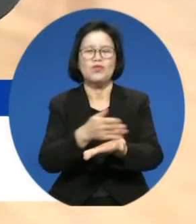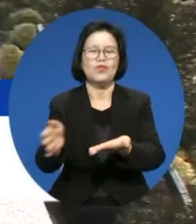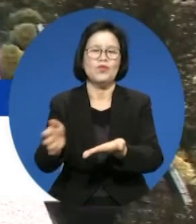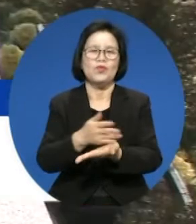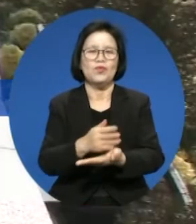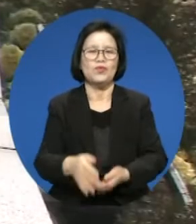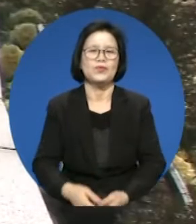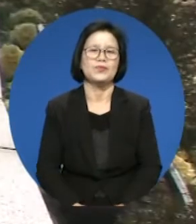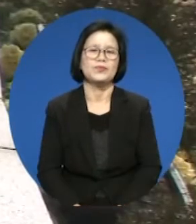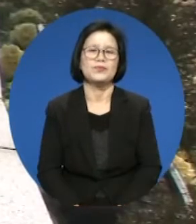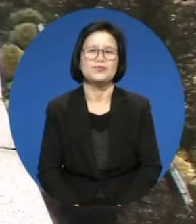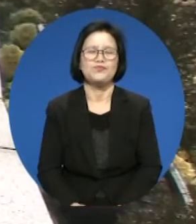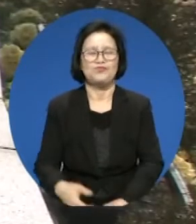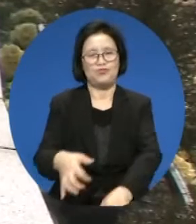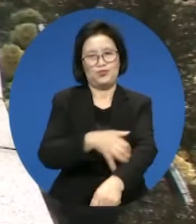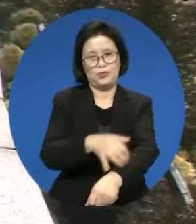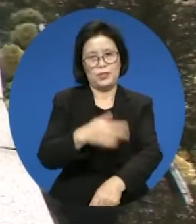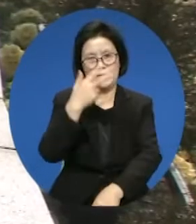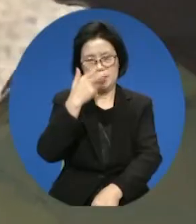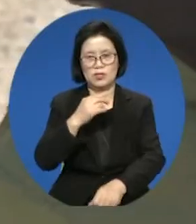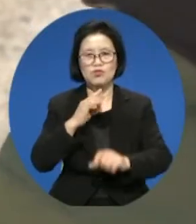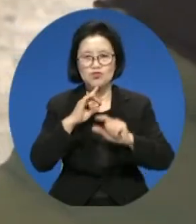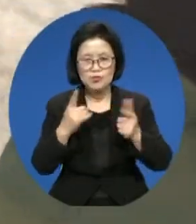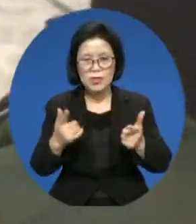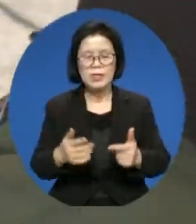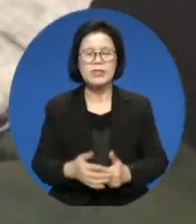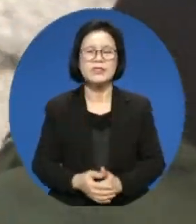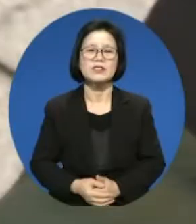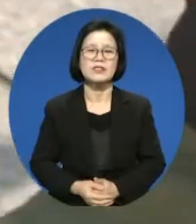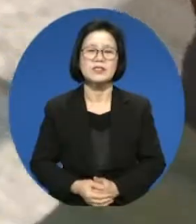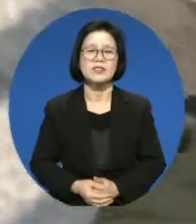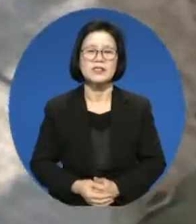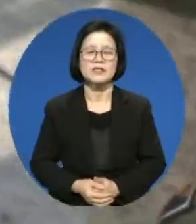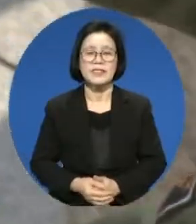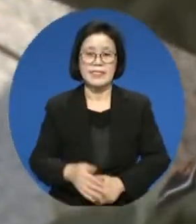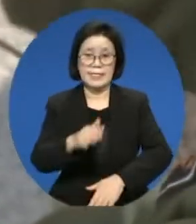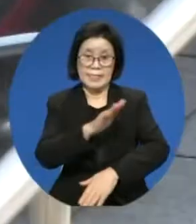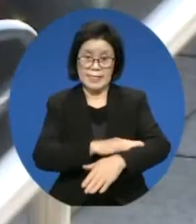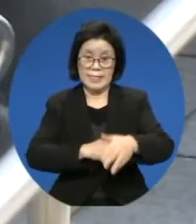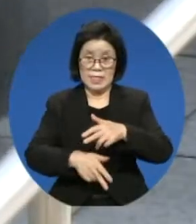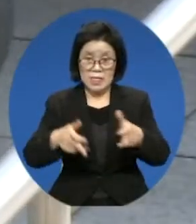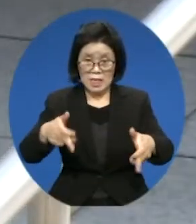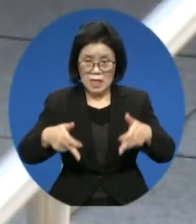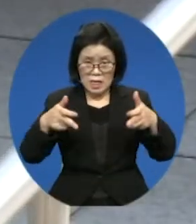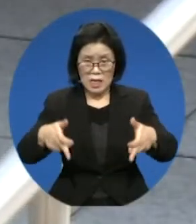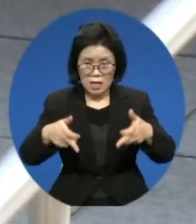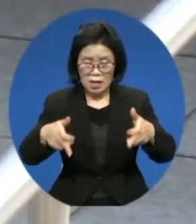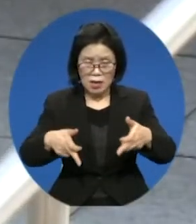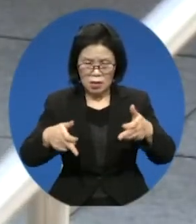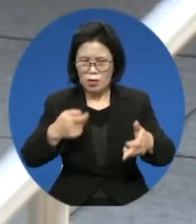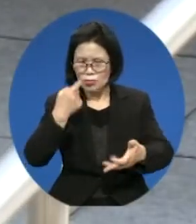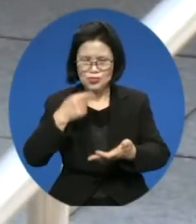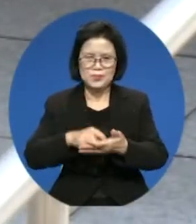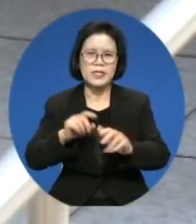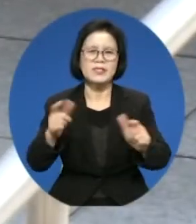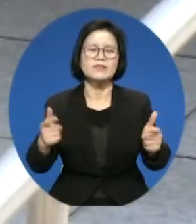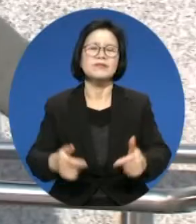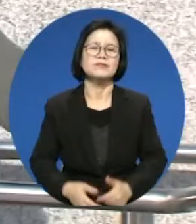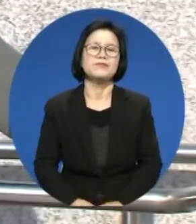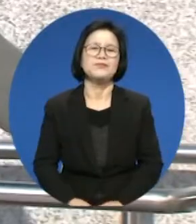마 되요 불편은 시각장애인 뿐만이 아닙니다 지체장애인 5 청사 안으로 들어가기 쉽지 않습니다